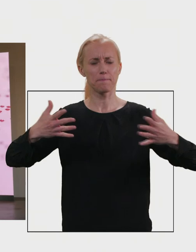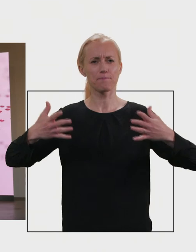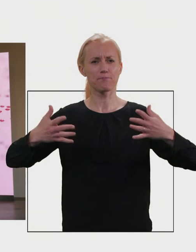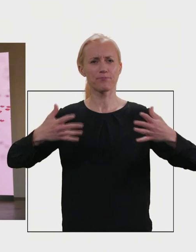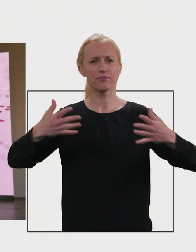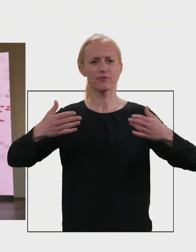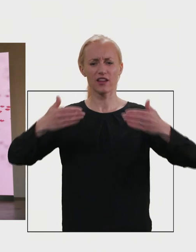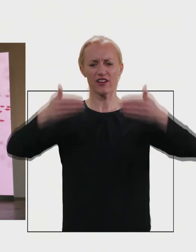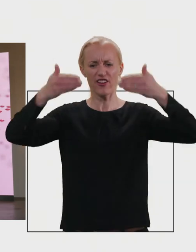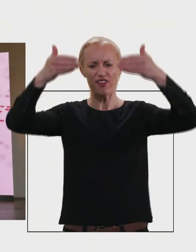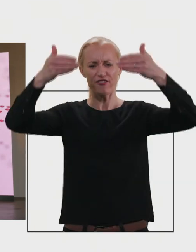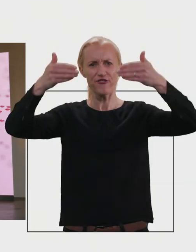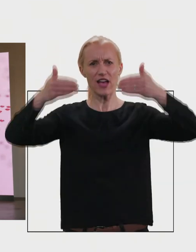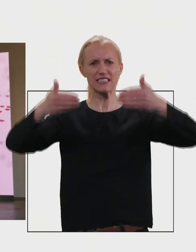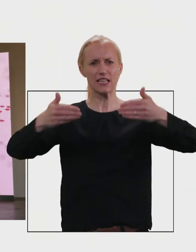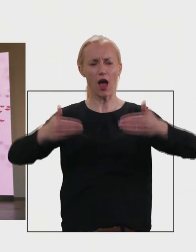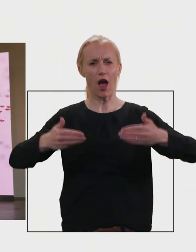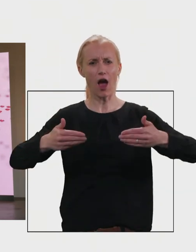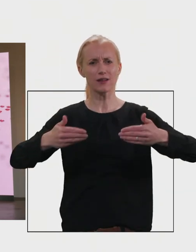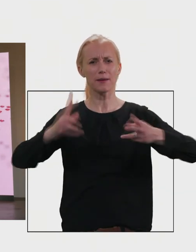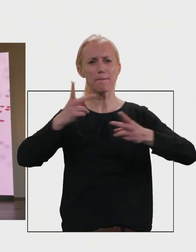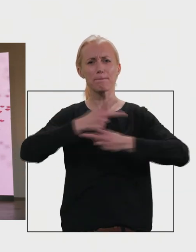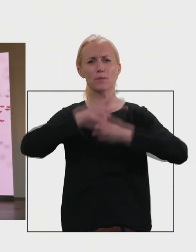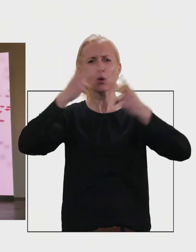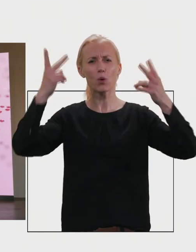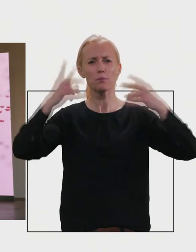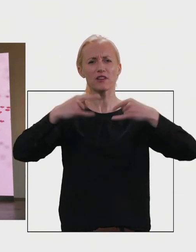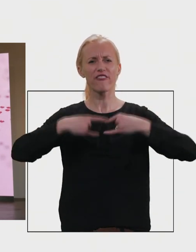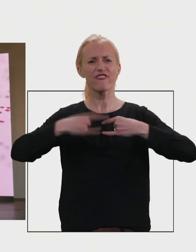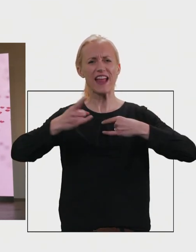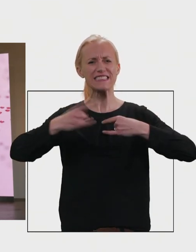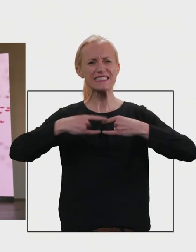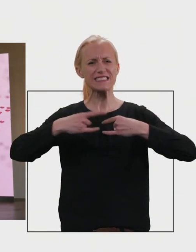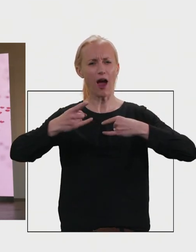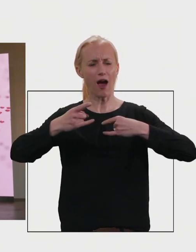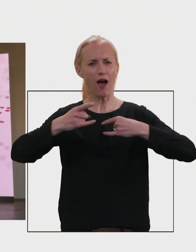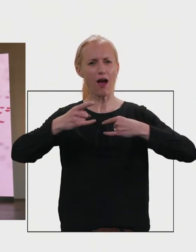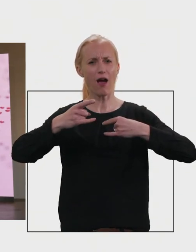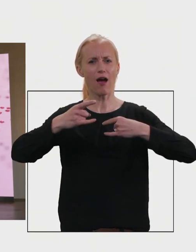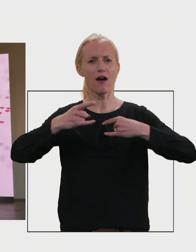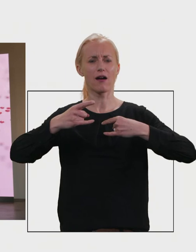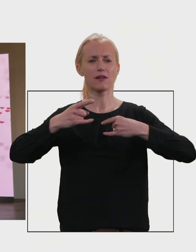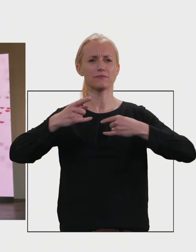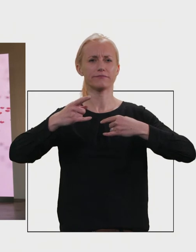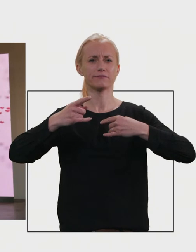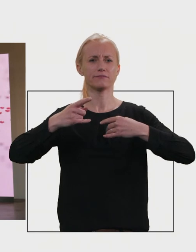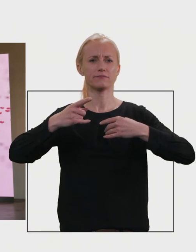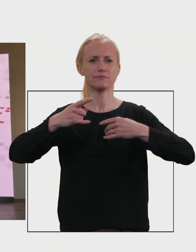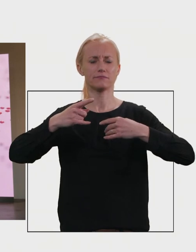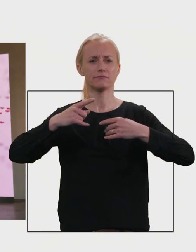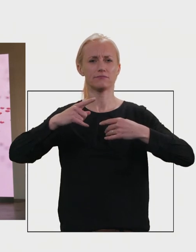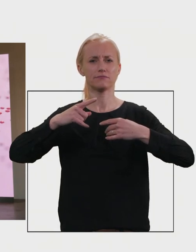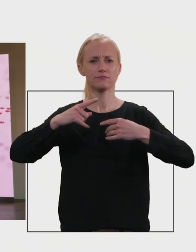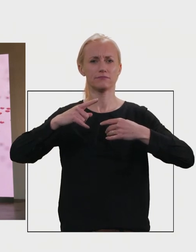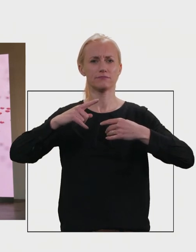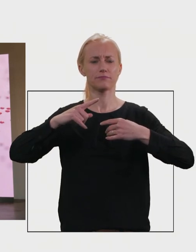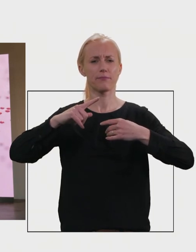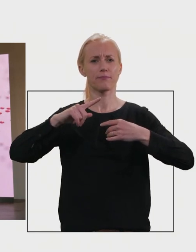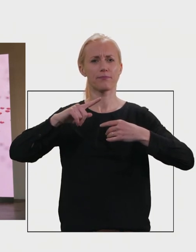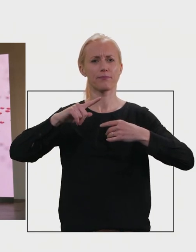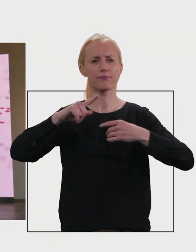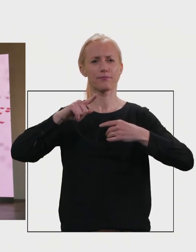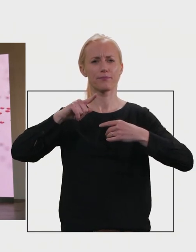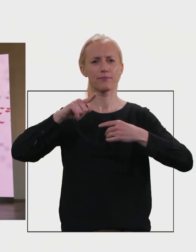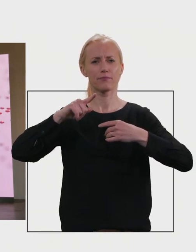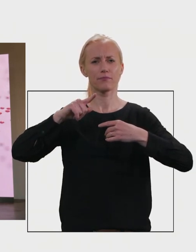die Fassade mit den berühmten Fenstern gab. Man kann auf jeden Fall auch